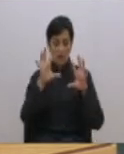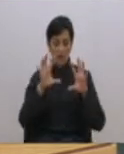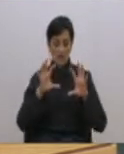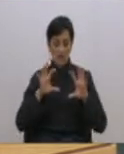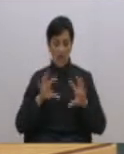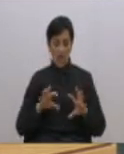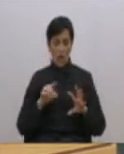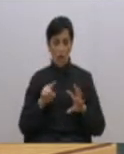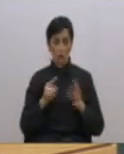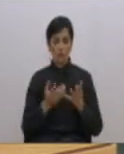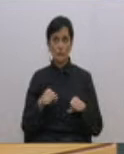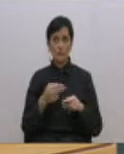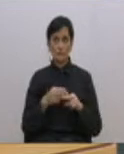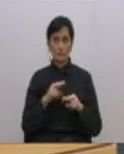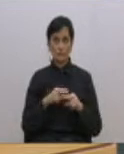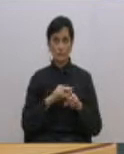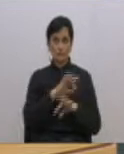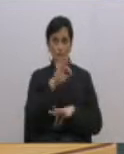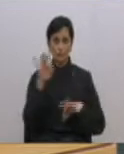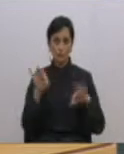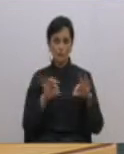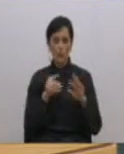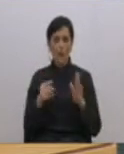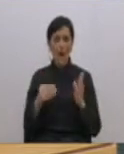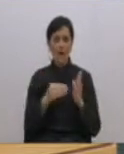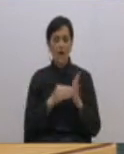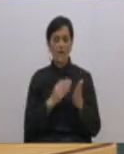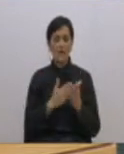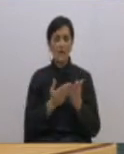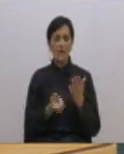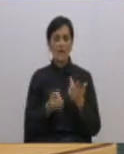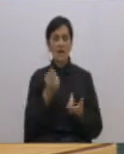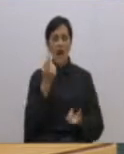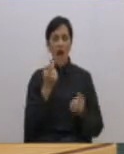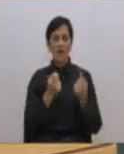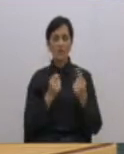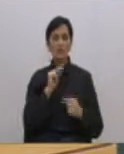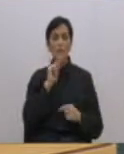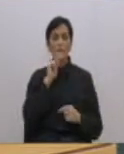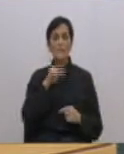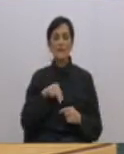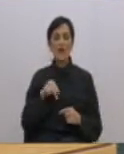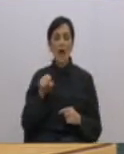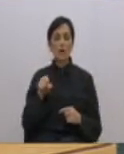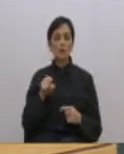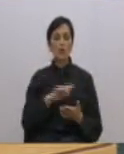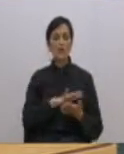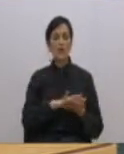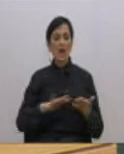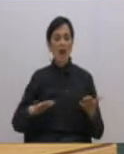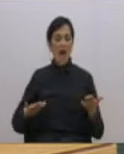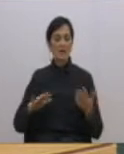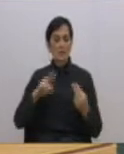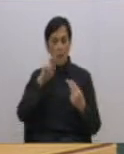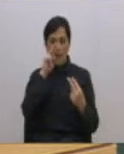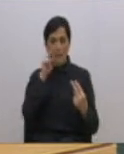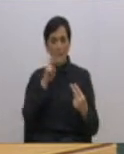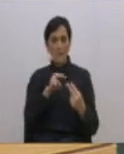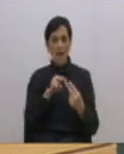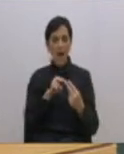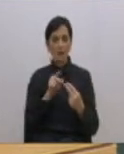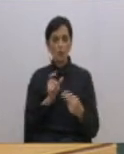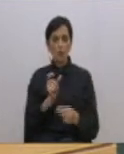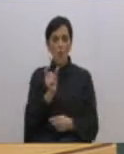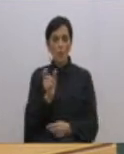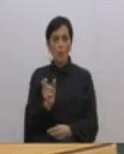სივრცეში არის პროექტში არის ასახული, რომ გაჩნდეს ბრალდებულისთვის ხანგრძლივი პაემნის შემოღების